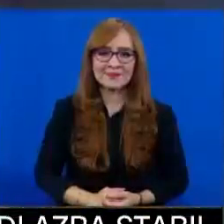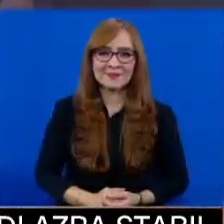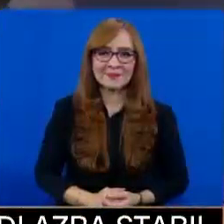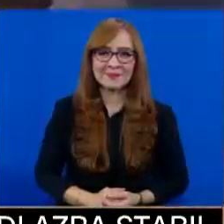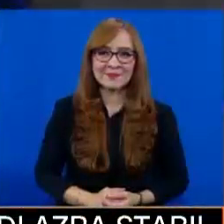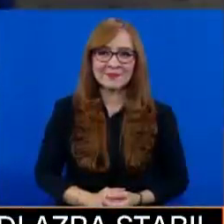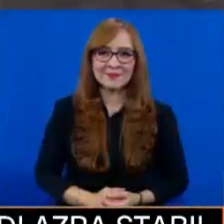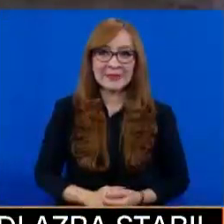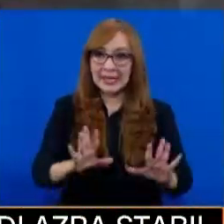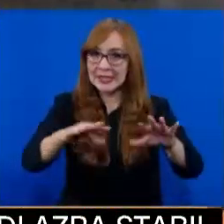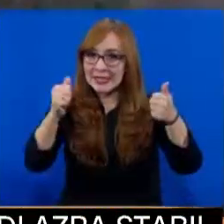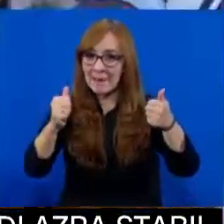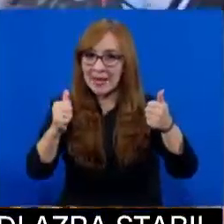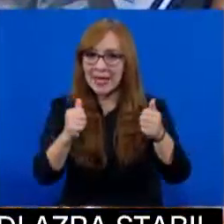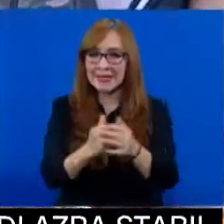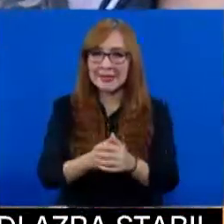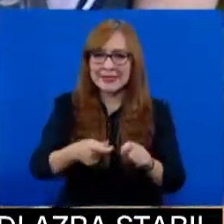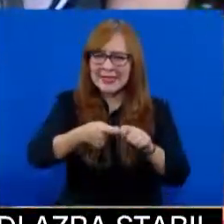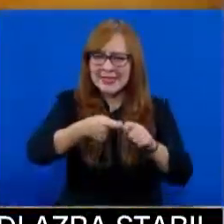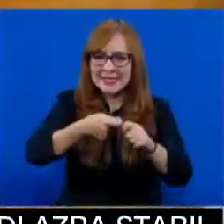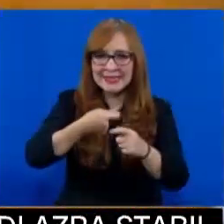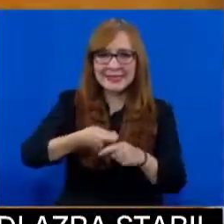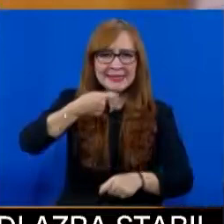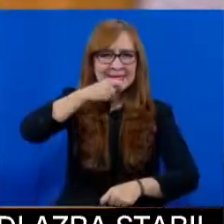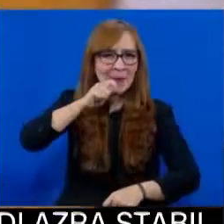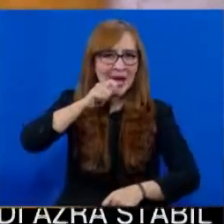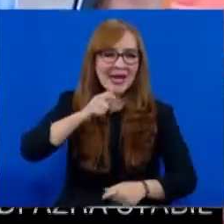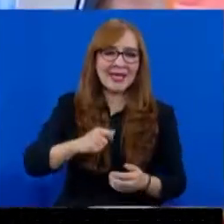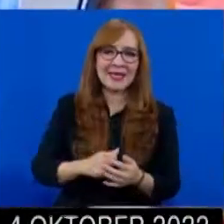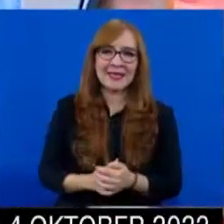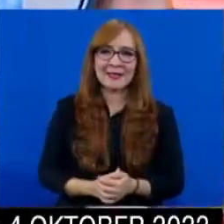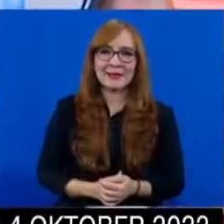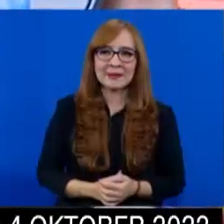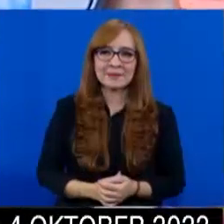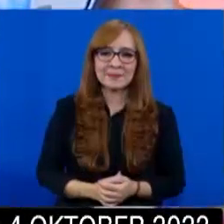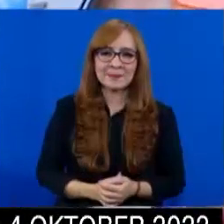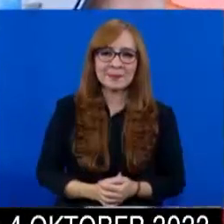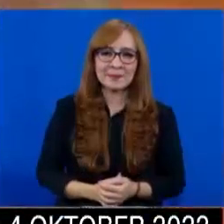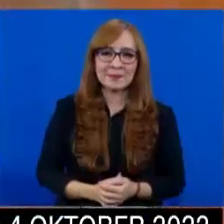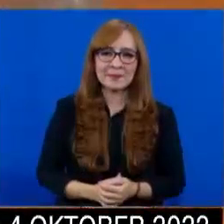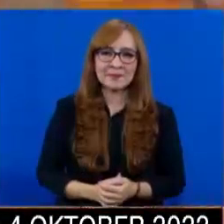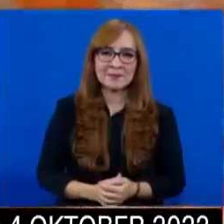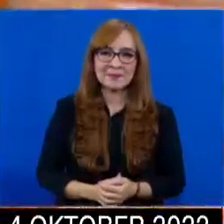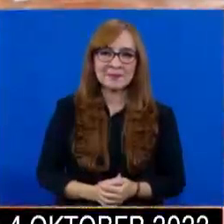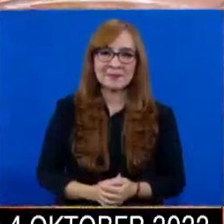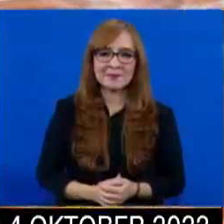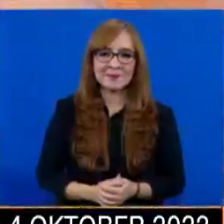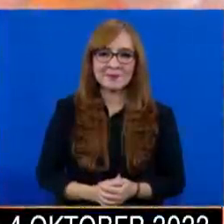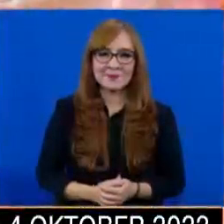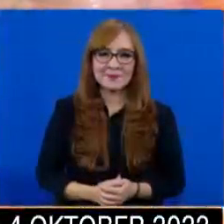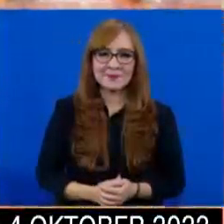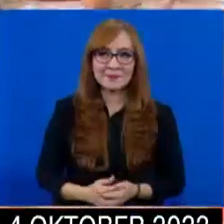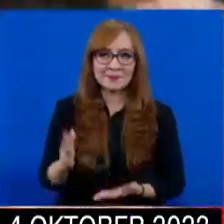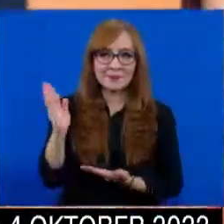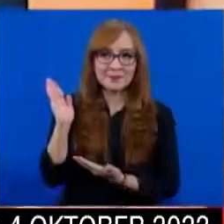Lanjut kita siapkan cabai. Nah, setiap hari setidaknya 6 kg cabai rawit merah ludes disantap pengunjung. Yang